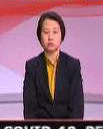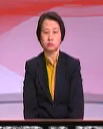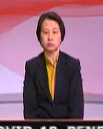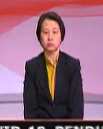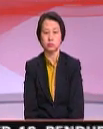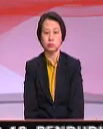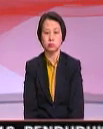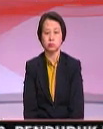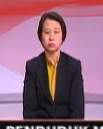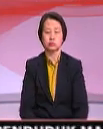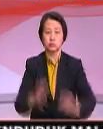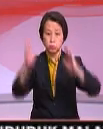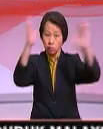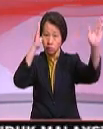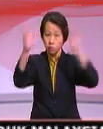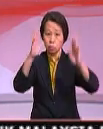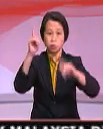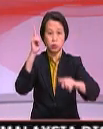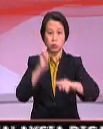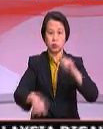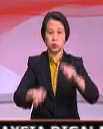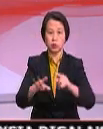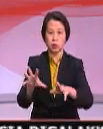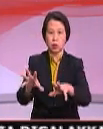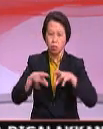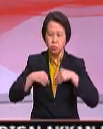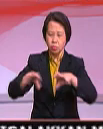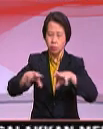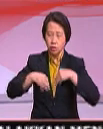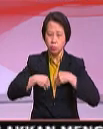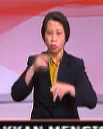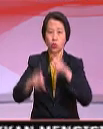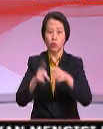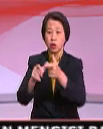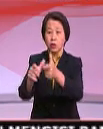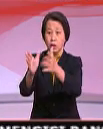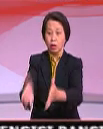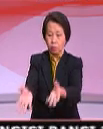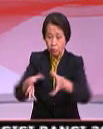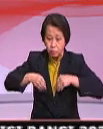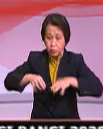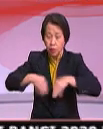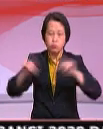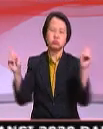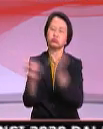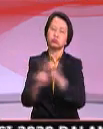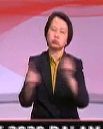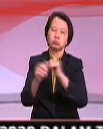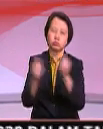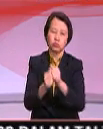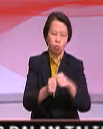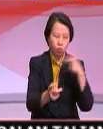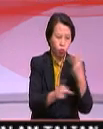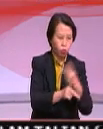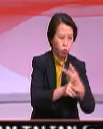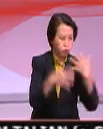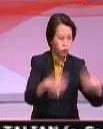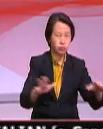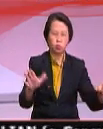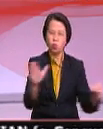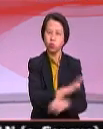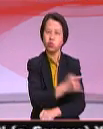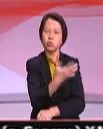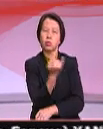terkecuali however Malaysia can no longer take in more refugees as our resources and capacities are already